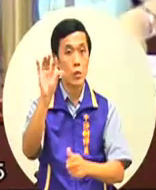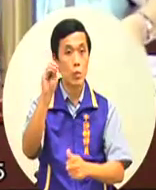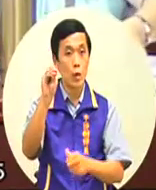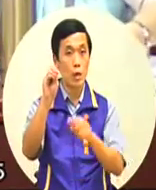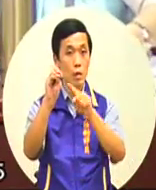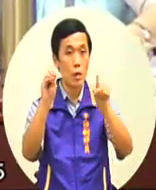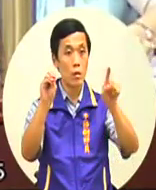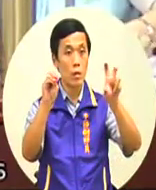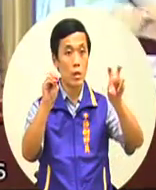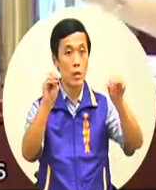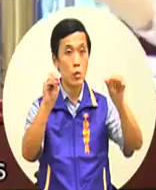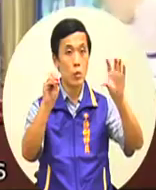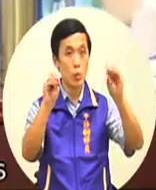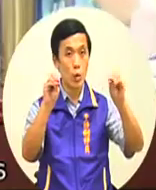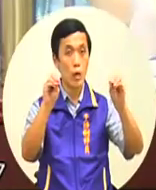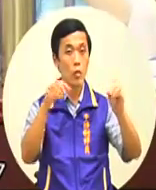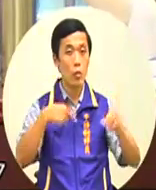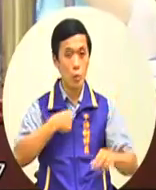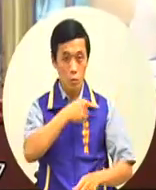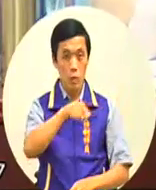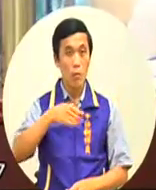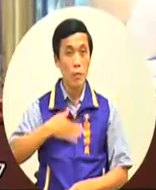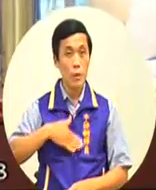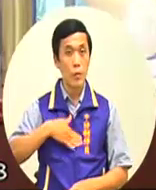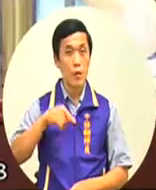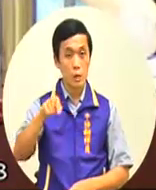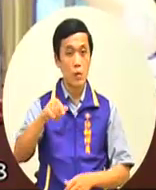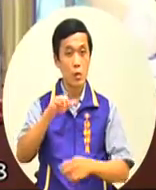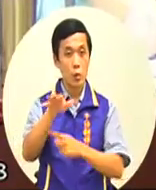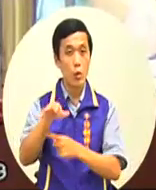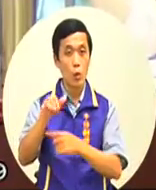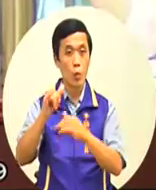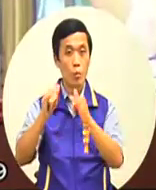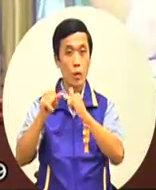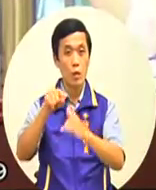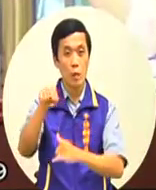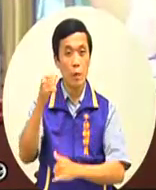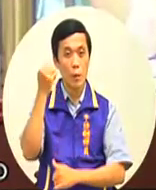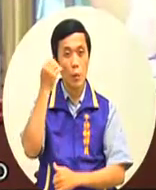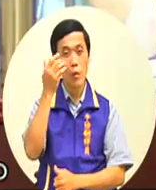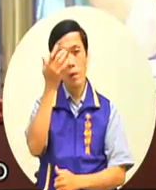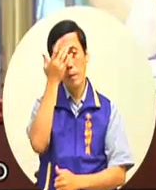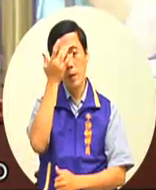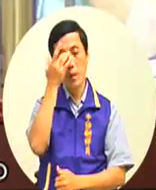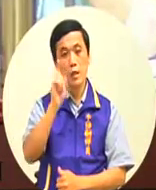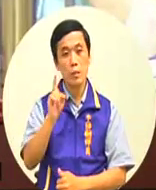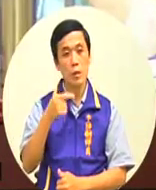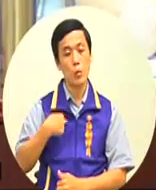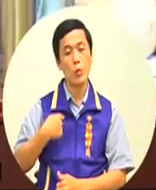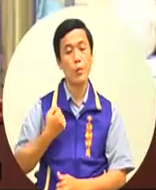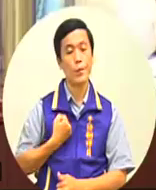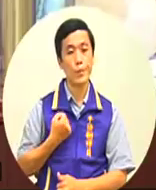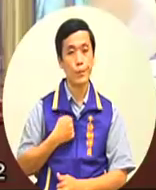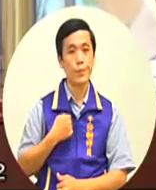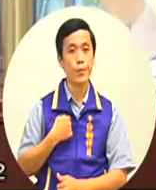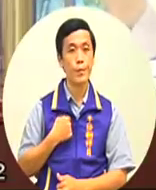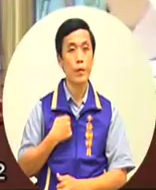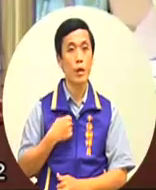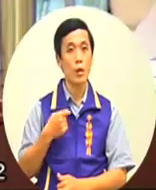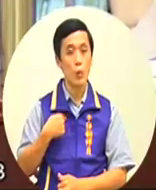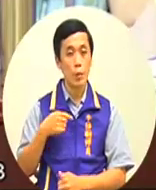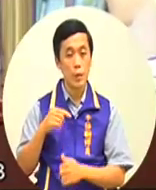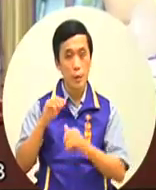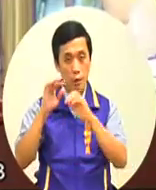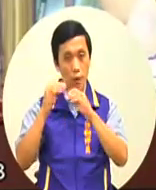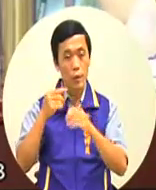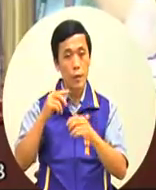15万到75万。然后我们也知道这位农民他的困扰跟他的困境哈，所以我们会酌情来